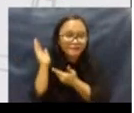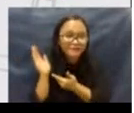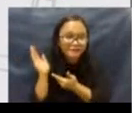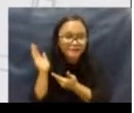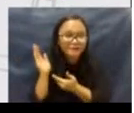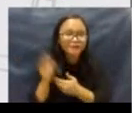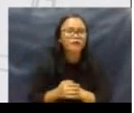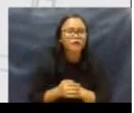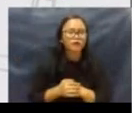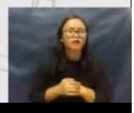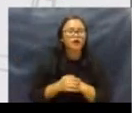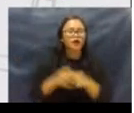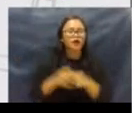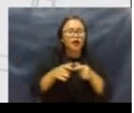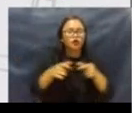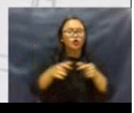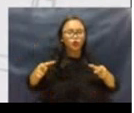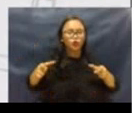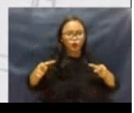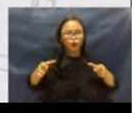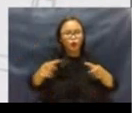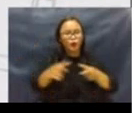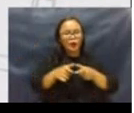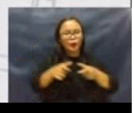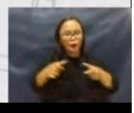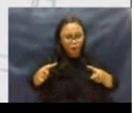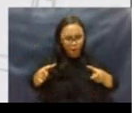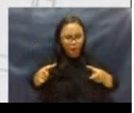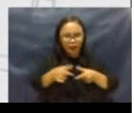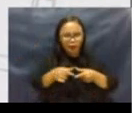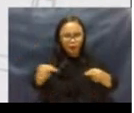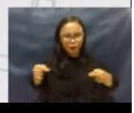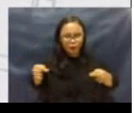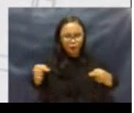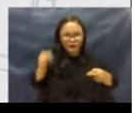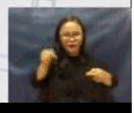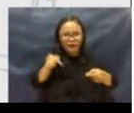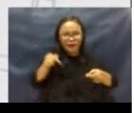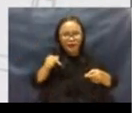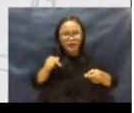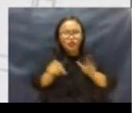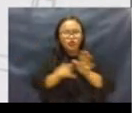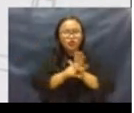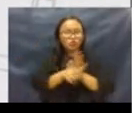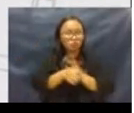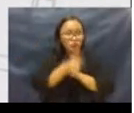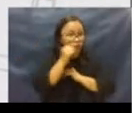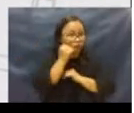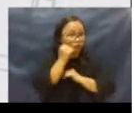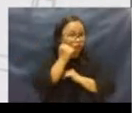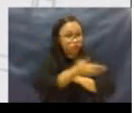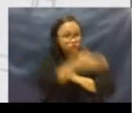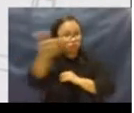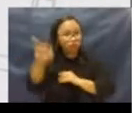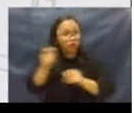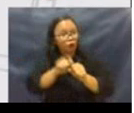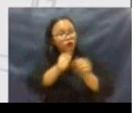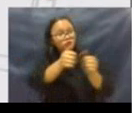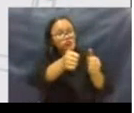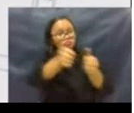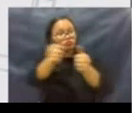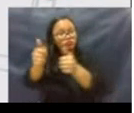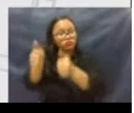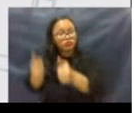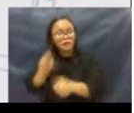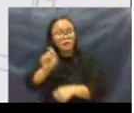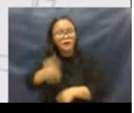bikin flashcard. Contohkan Bapak dan Ibu bisa membuat ini juga. Bapak dan Ibu bisa membuat dengan aplikasi